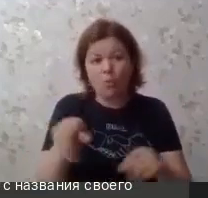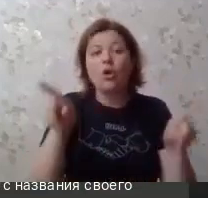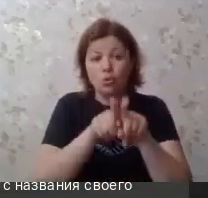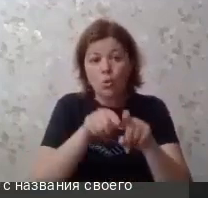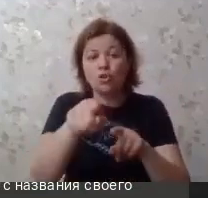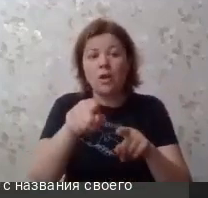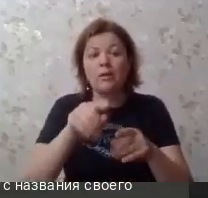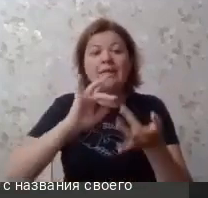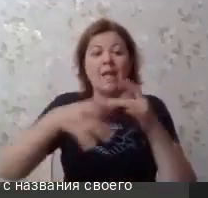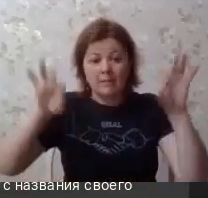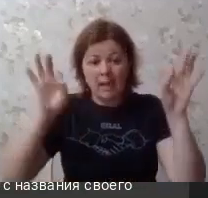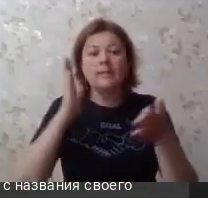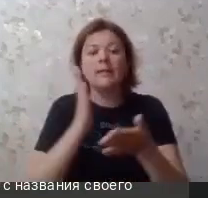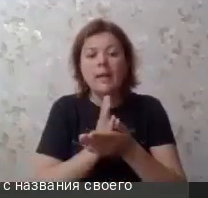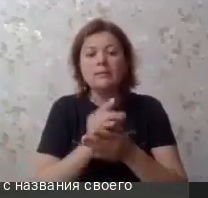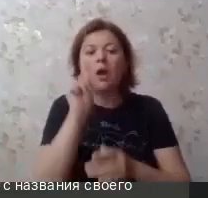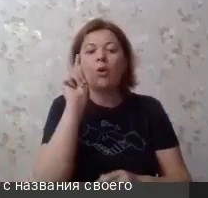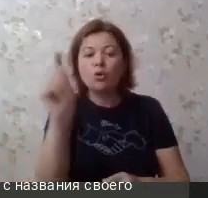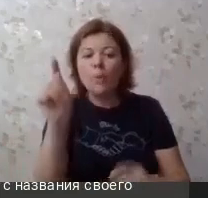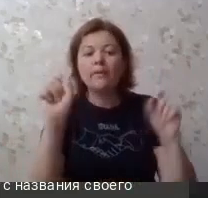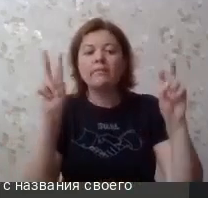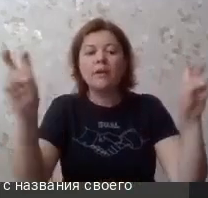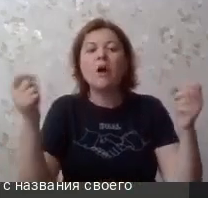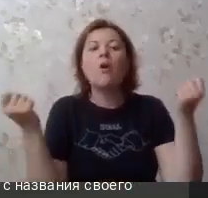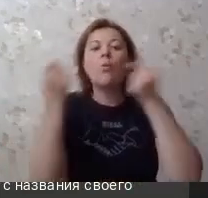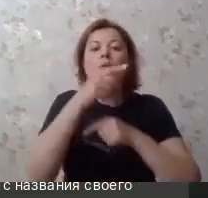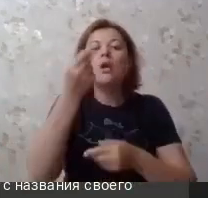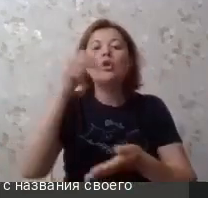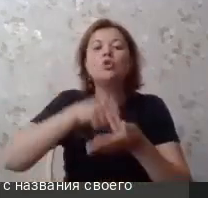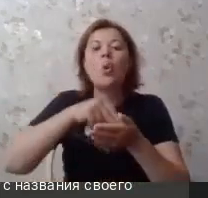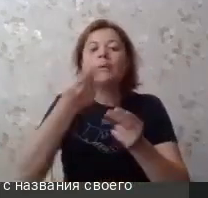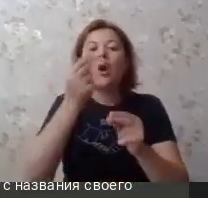ну, собственно, одно и то же, потому что,